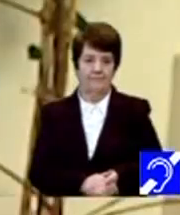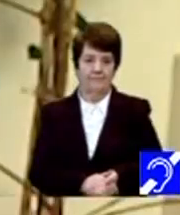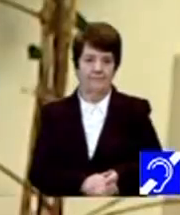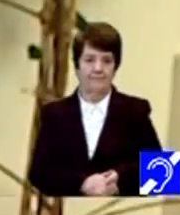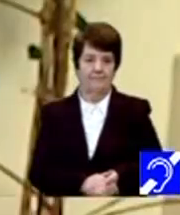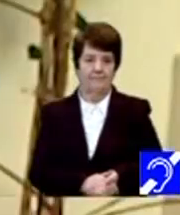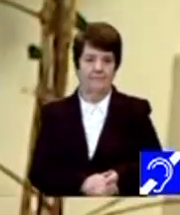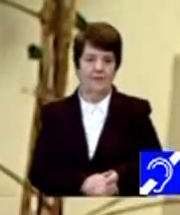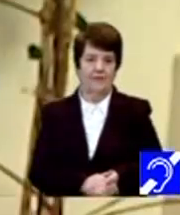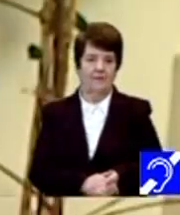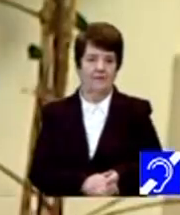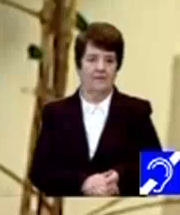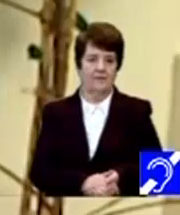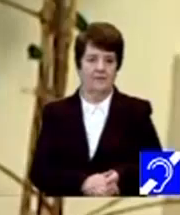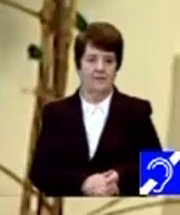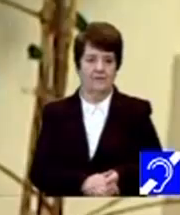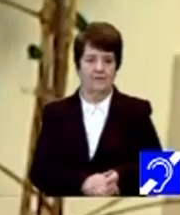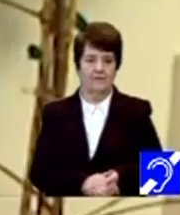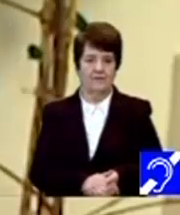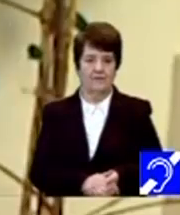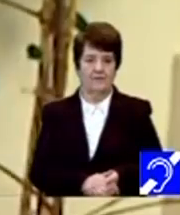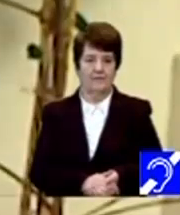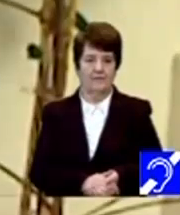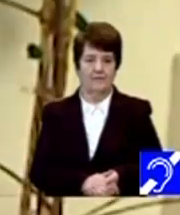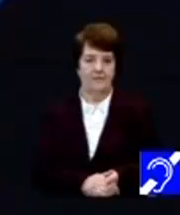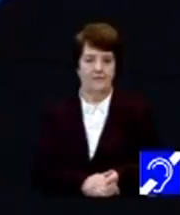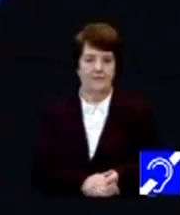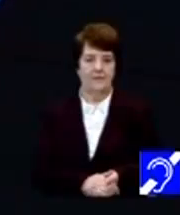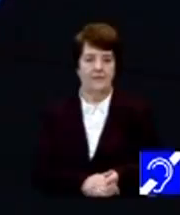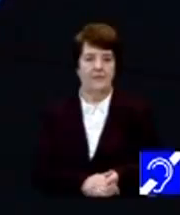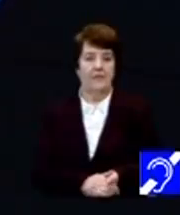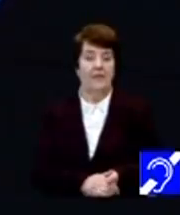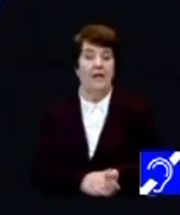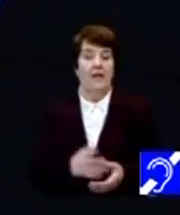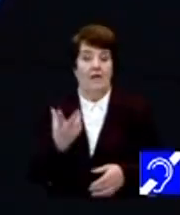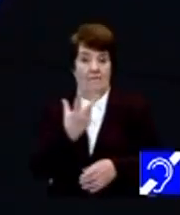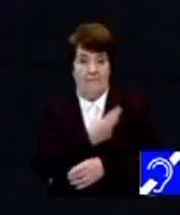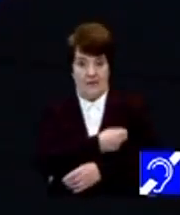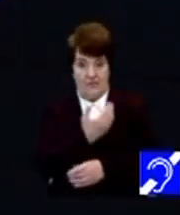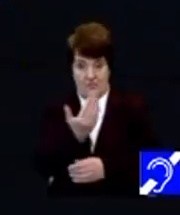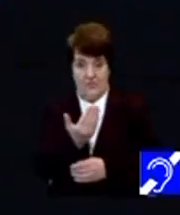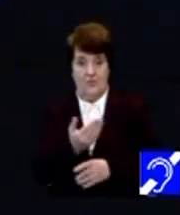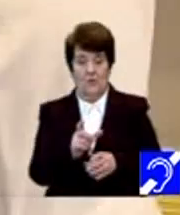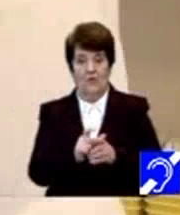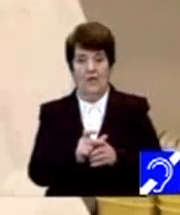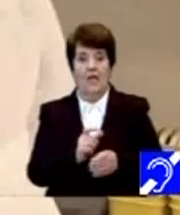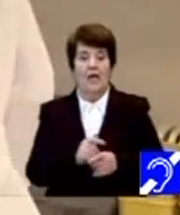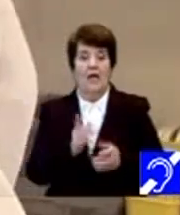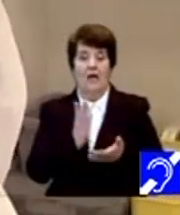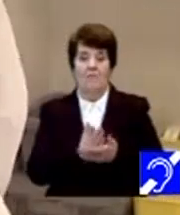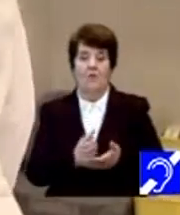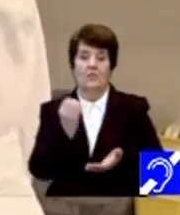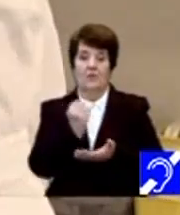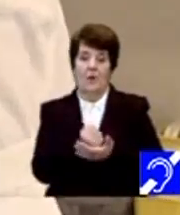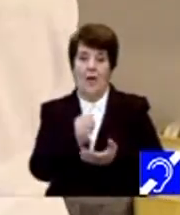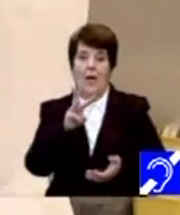It enables us to provide many million doses in the next few weeks to the US population. Vaccinul Pfizer-BioNTech